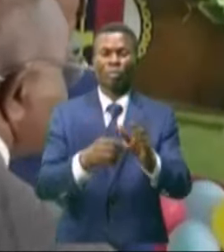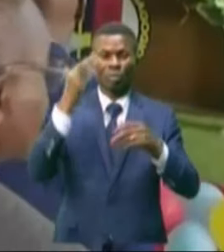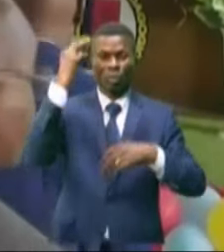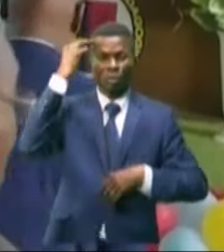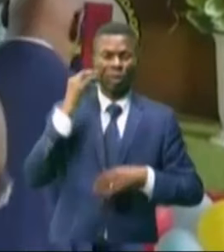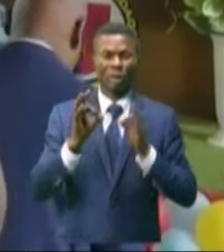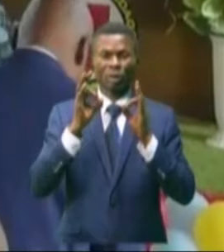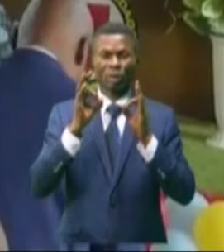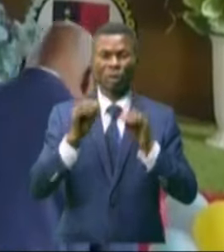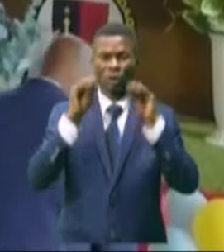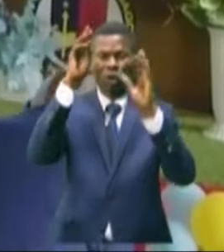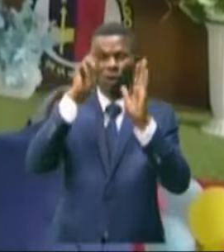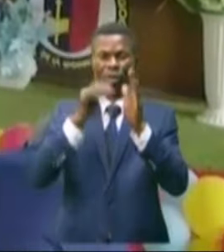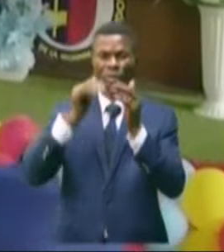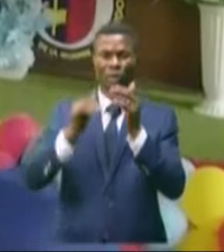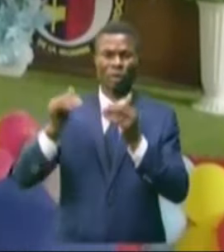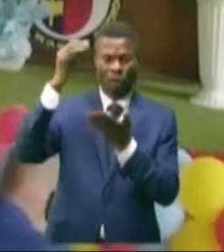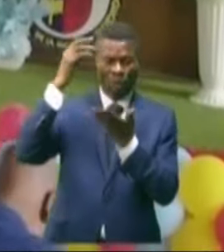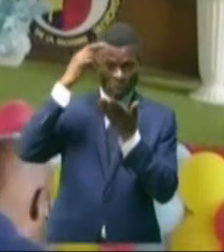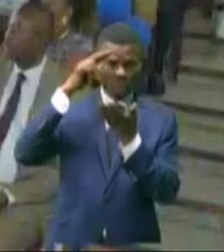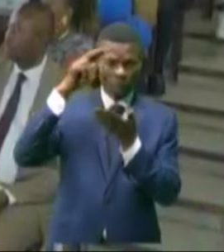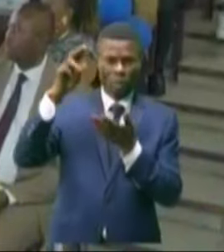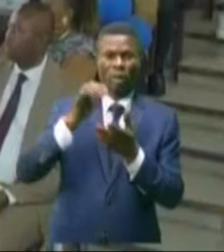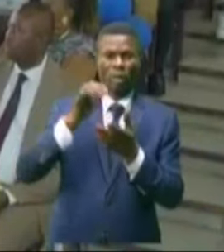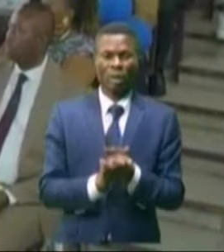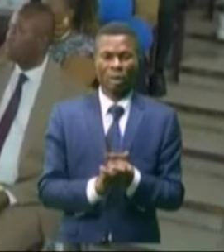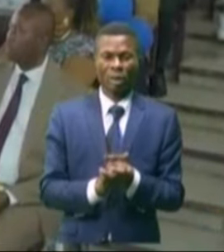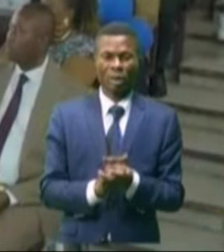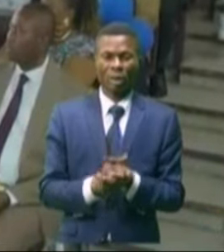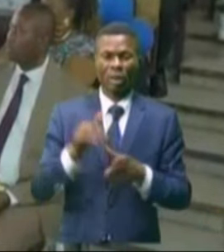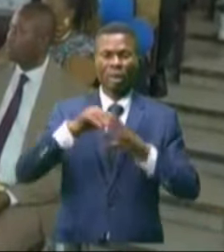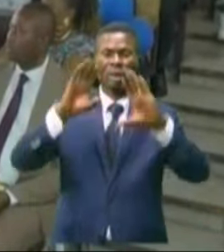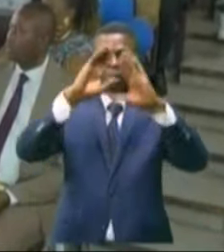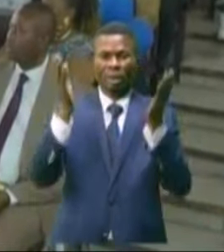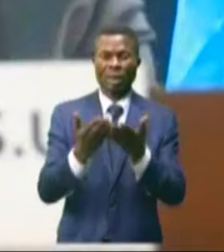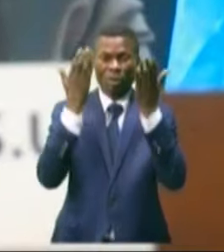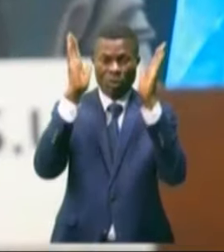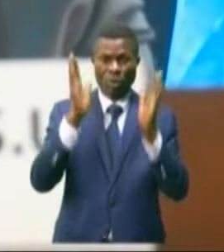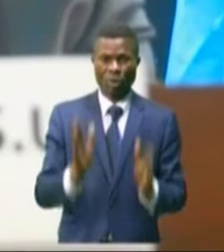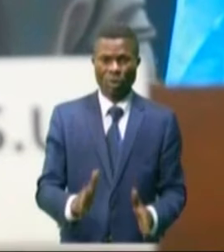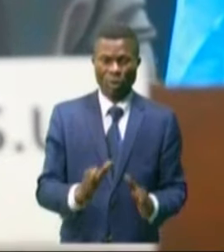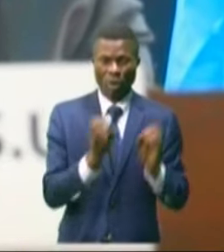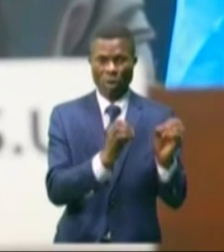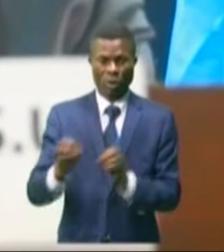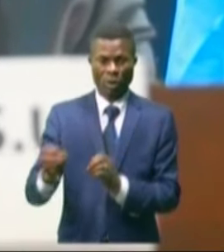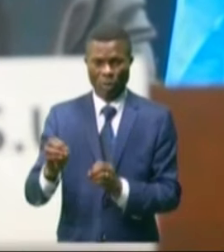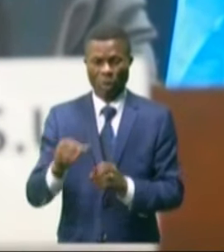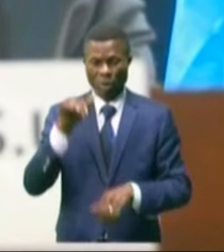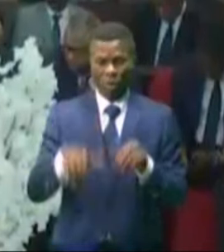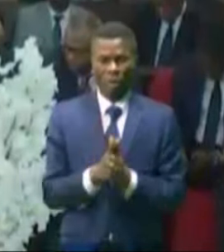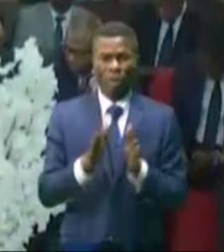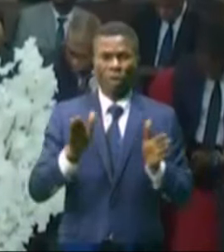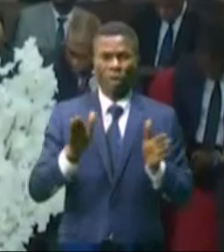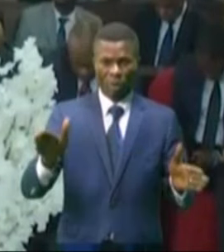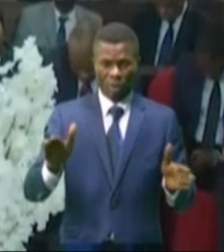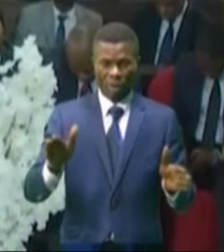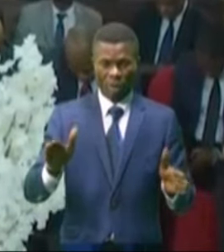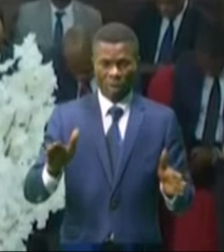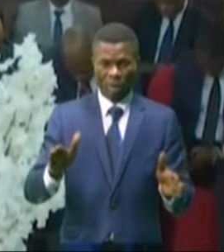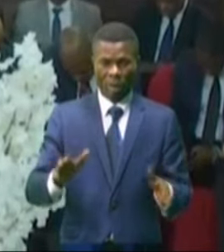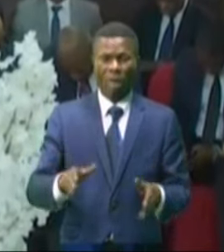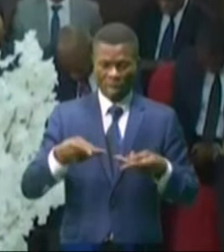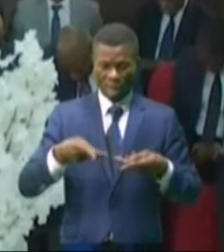de l'Enseignement supérieur et universitaire à la communauté estudiantine, organisée par le secrétariat général, a donné